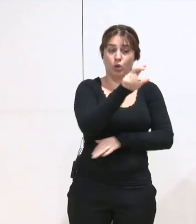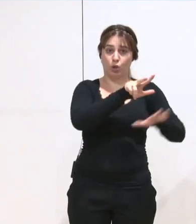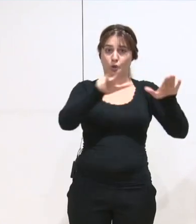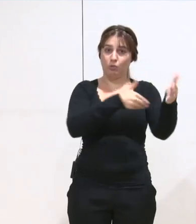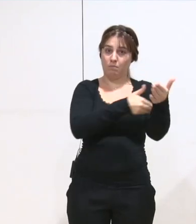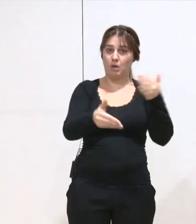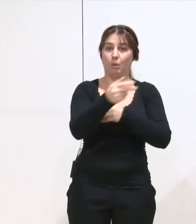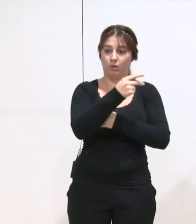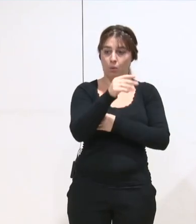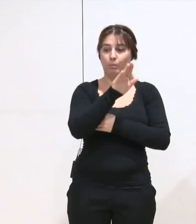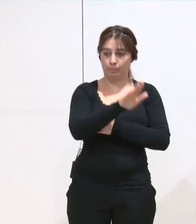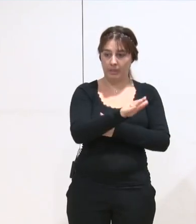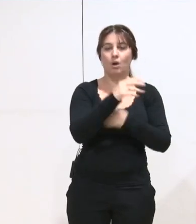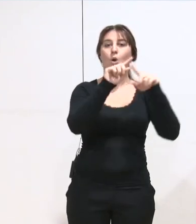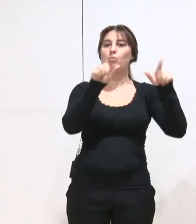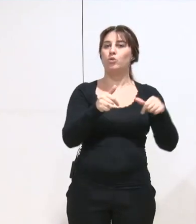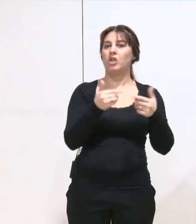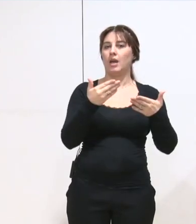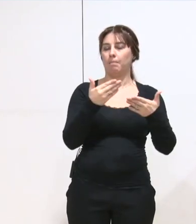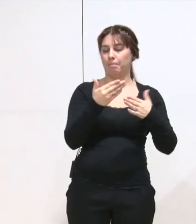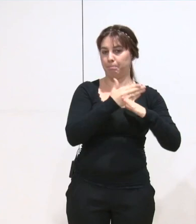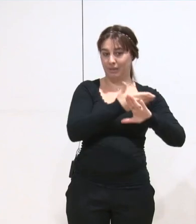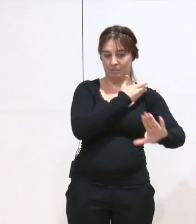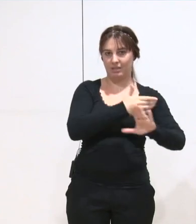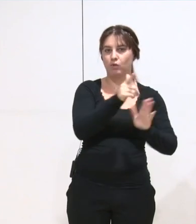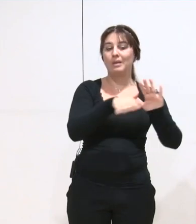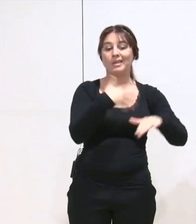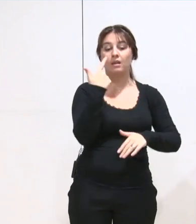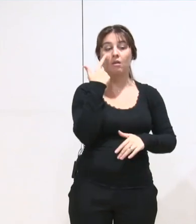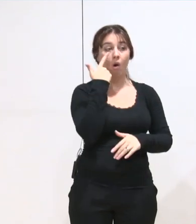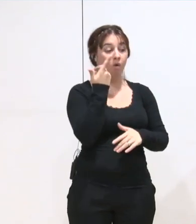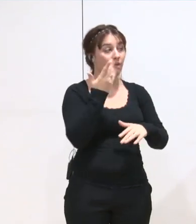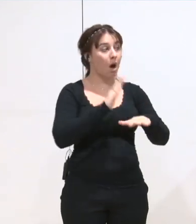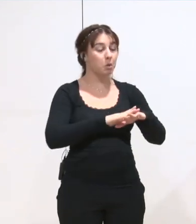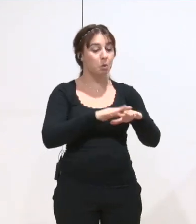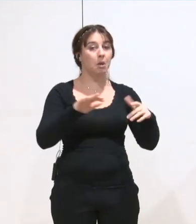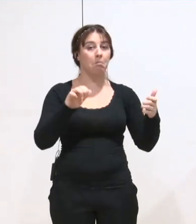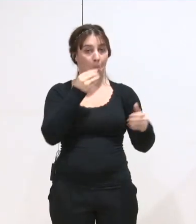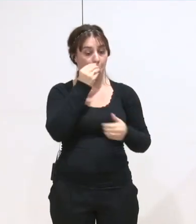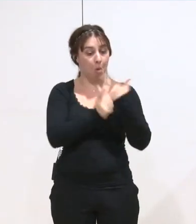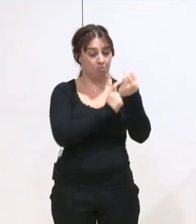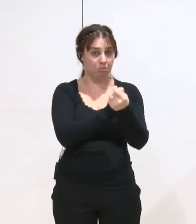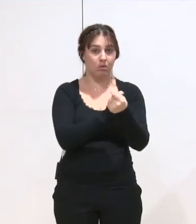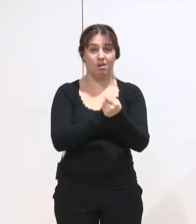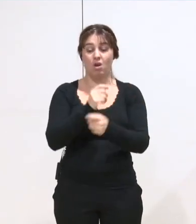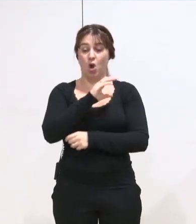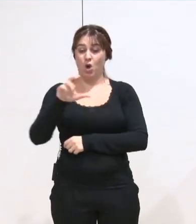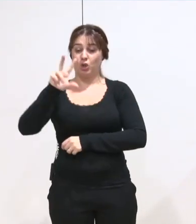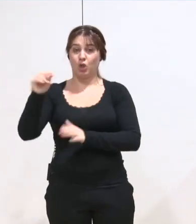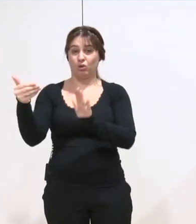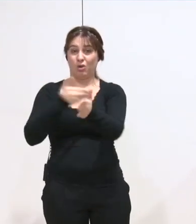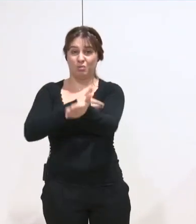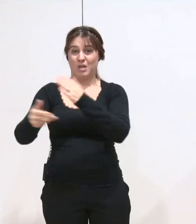d'euros au budget primitif 2015. Nous verrons si vous tenez d'ailleurs cet objectif. Contre 130 millions réalisés